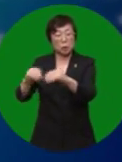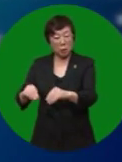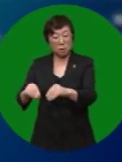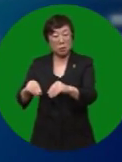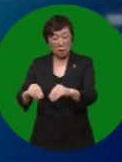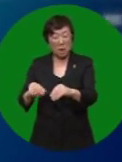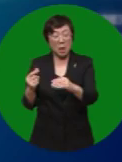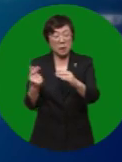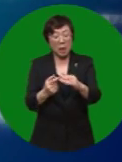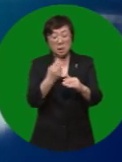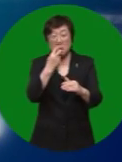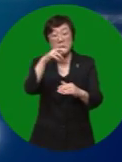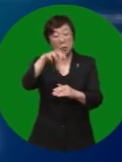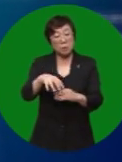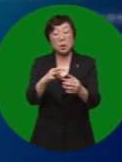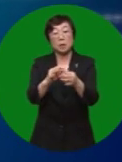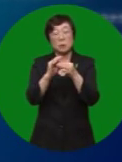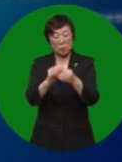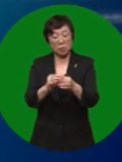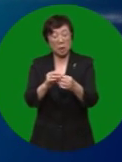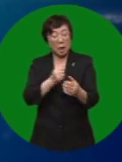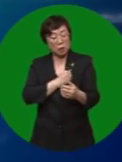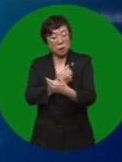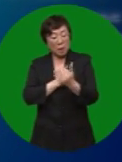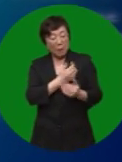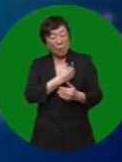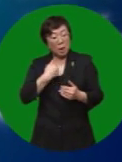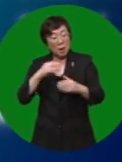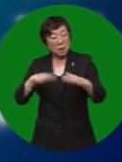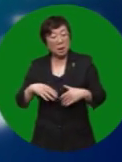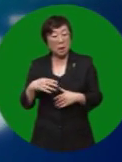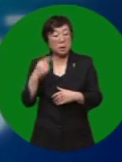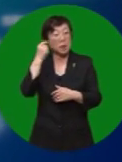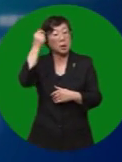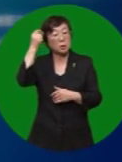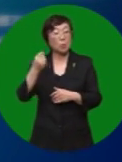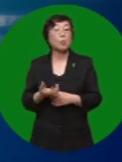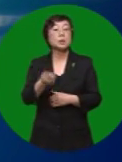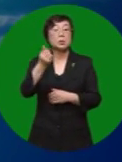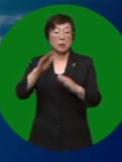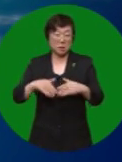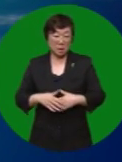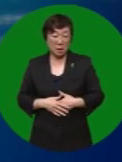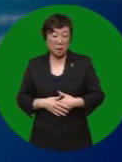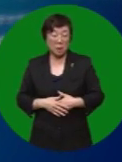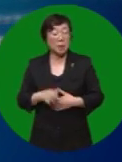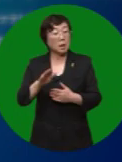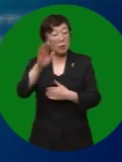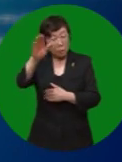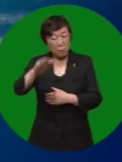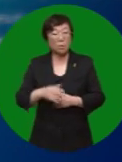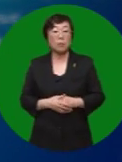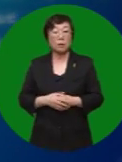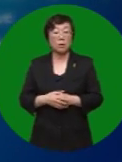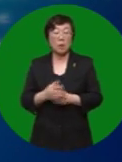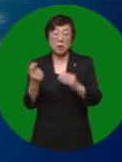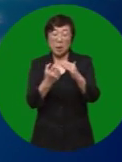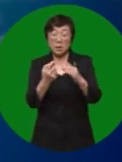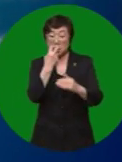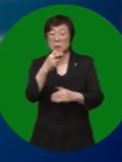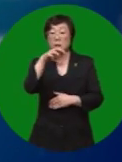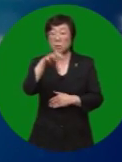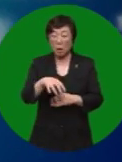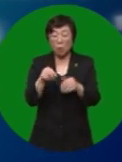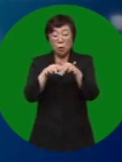、耐震シェルターによって多くの命が守れたんじゃないか、そんな感想を持ちました。で、今後耐震シェルター